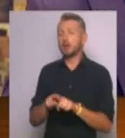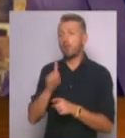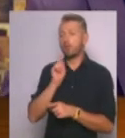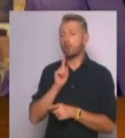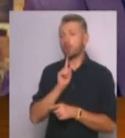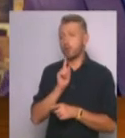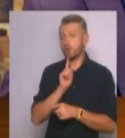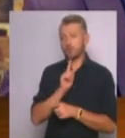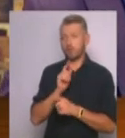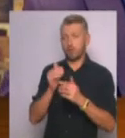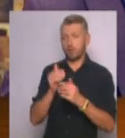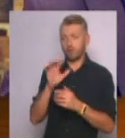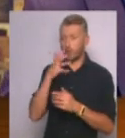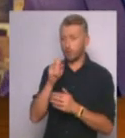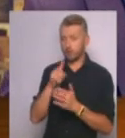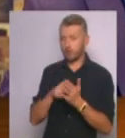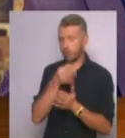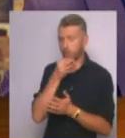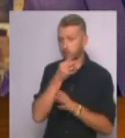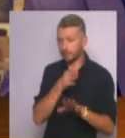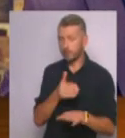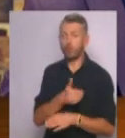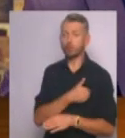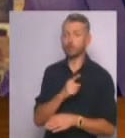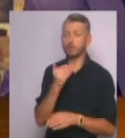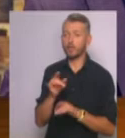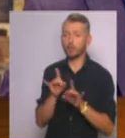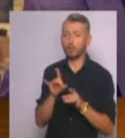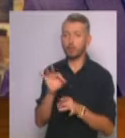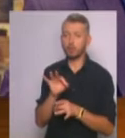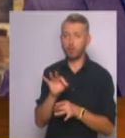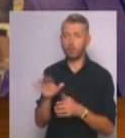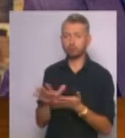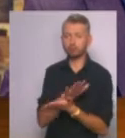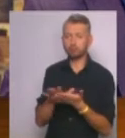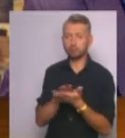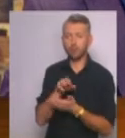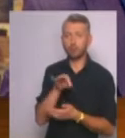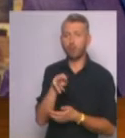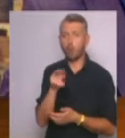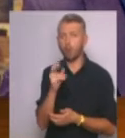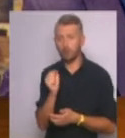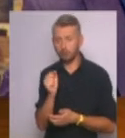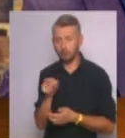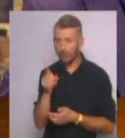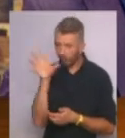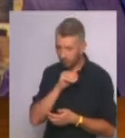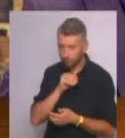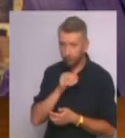перейшли до таких серйозних питань з приводу Бортничів, я хочу, щоб ви розказали про толоки. Чи встигли ви вже провести, тому що я знаю, що